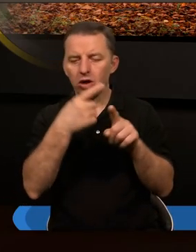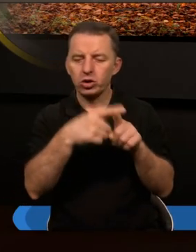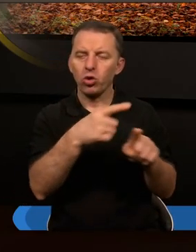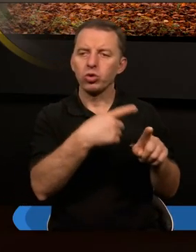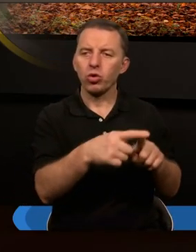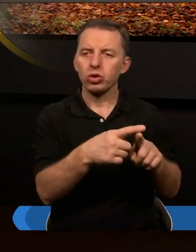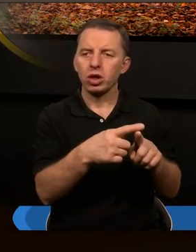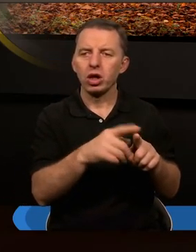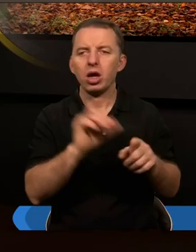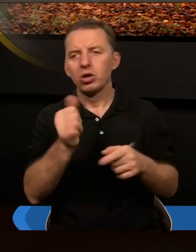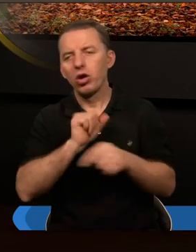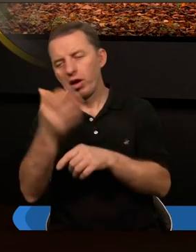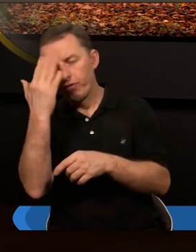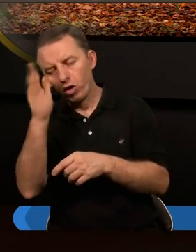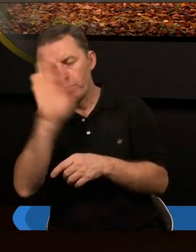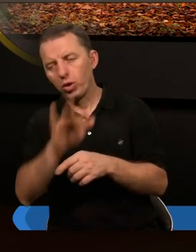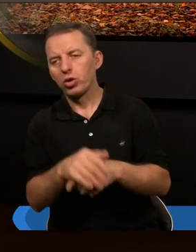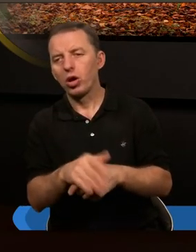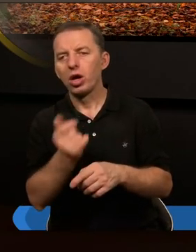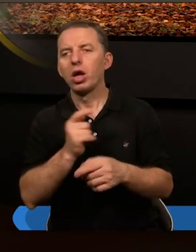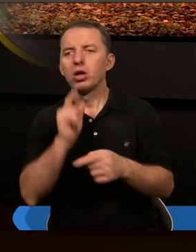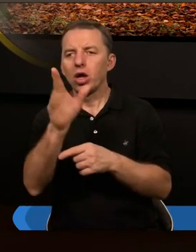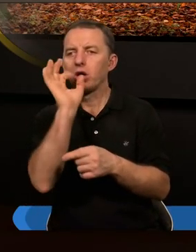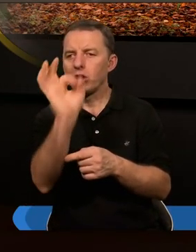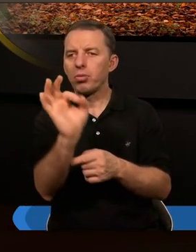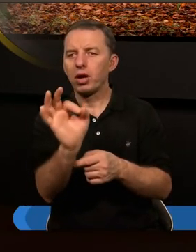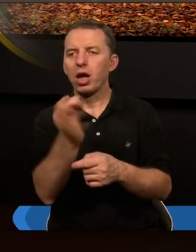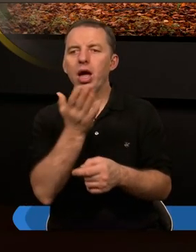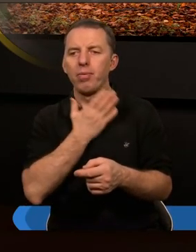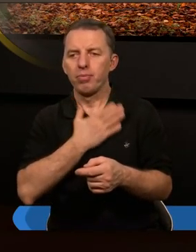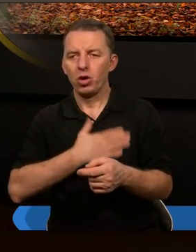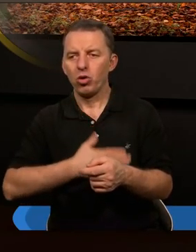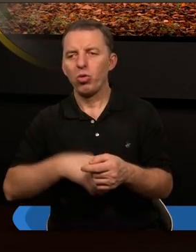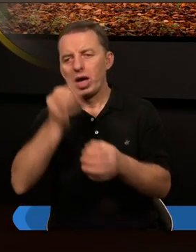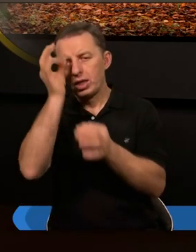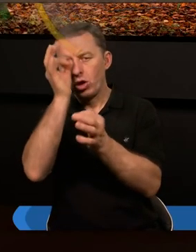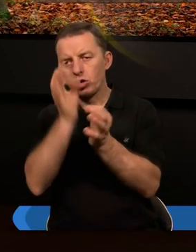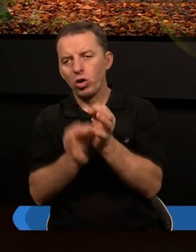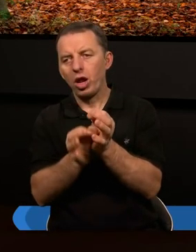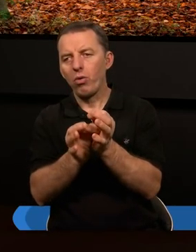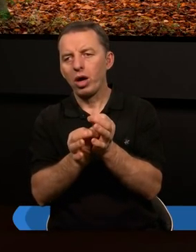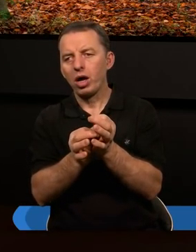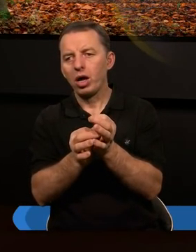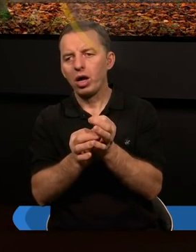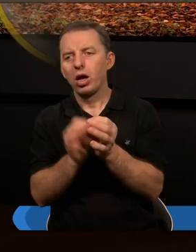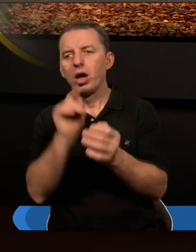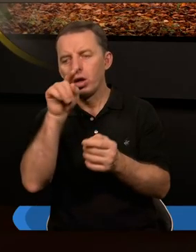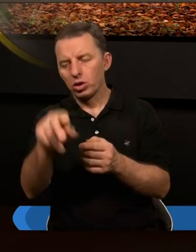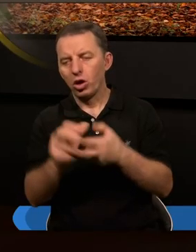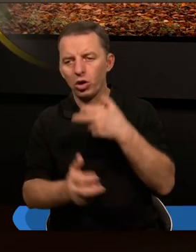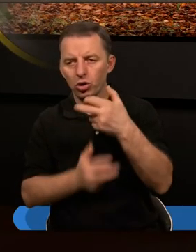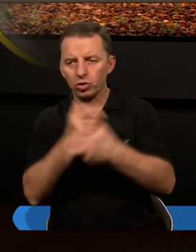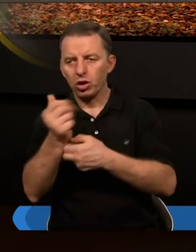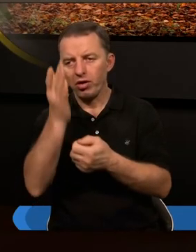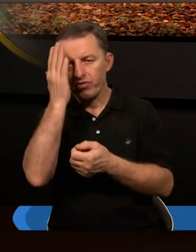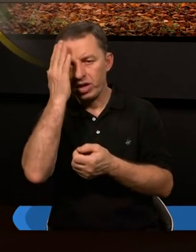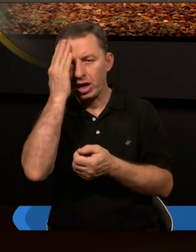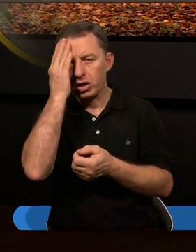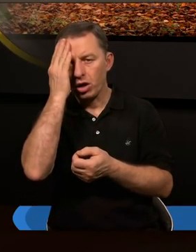rozróżnić, co jest wolą Bożą, co jest dobre, miłe i doskonałe. A to czyń,